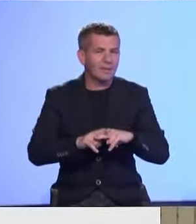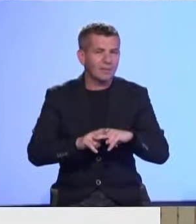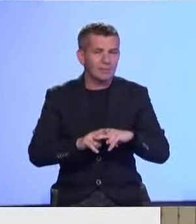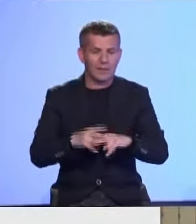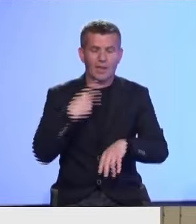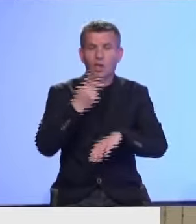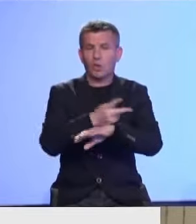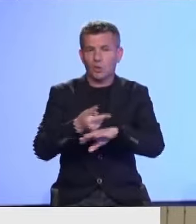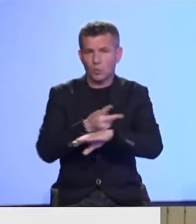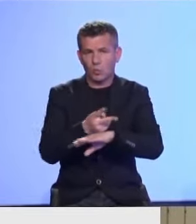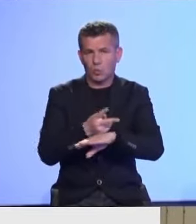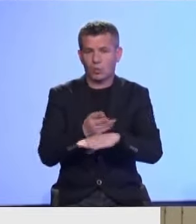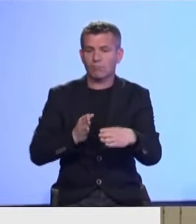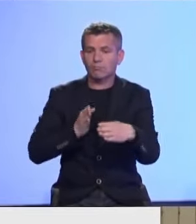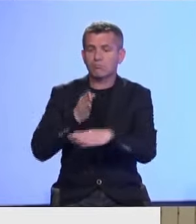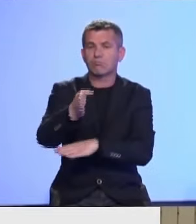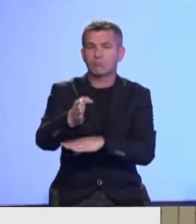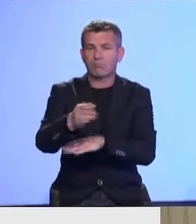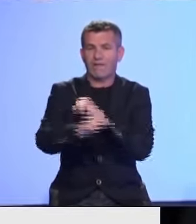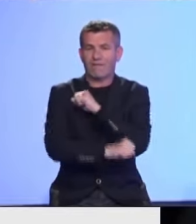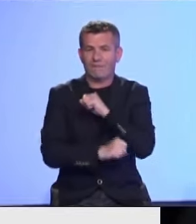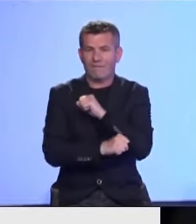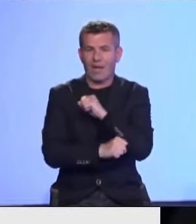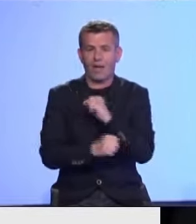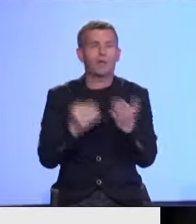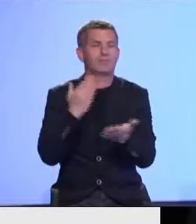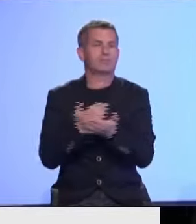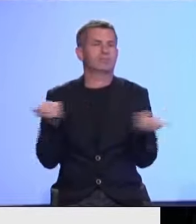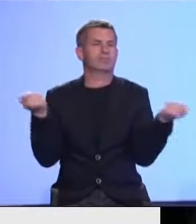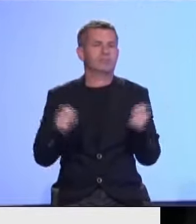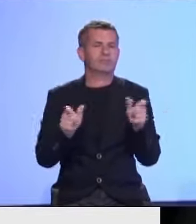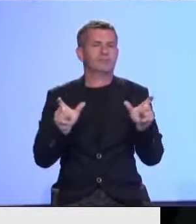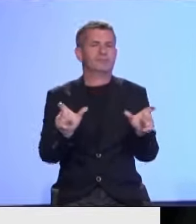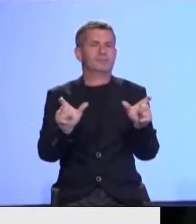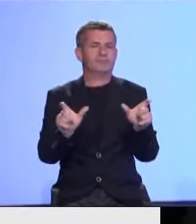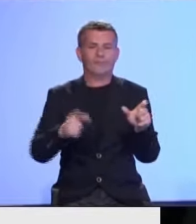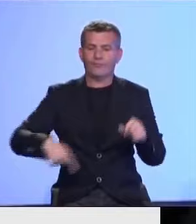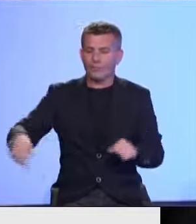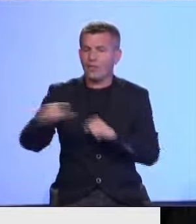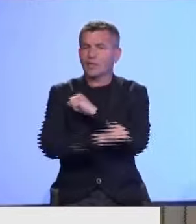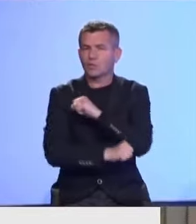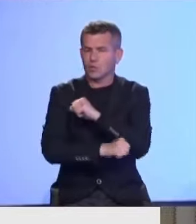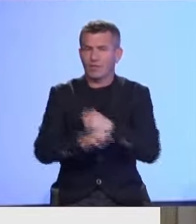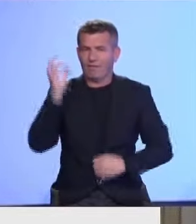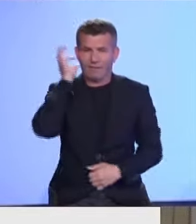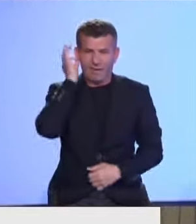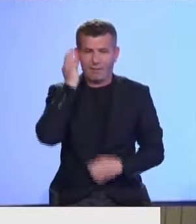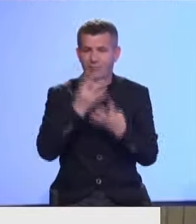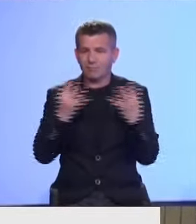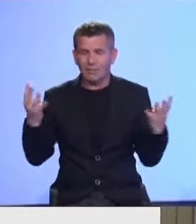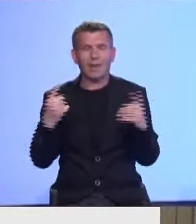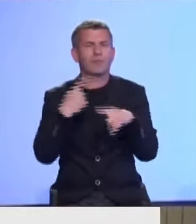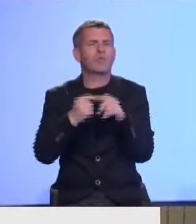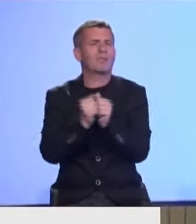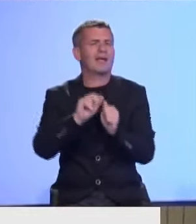2 orë hyrjet në administratën qendrore të UP-s ishin të bllokuara nga lëvizja feministe studentore së bashku me